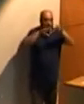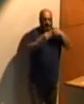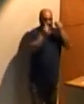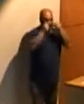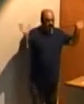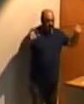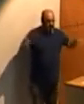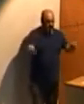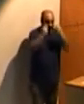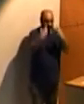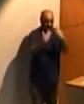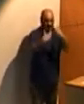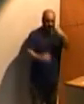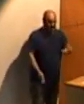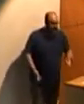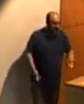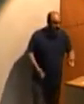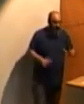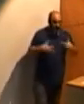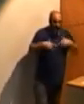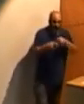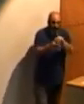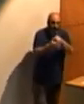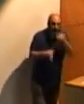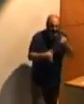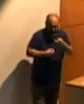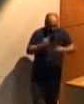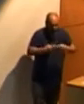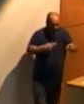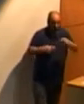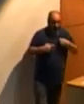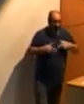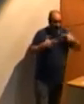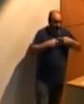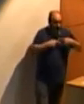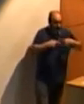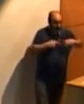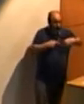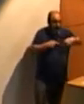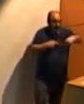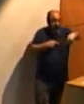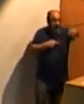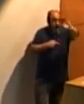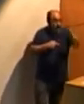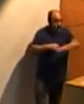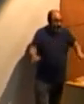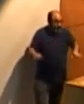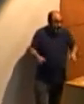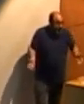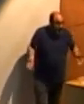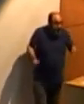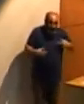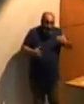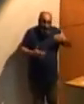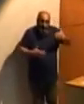ne vieilliront pas plus et pourquoi pas deviendrait jeu pas immortel questions qui seront posées la mort de la mort